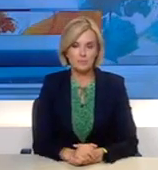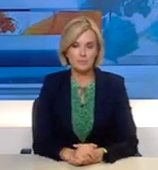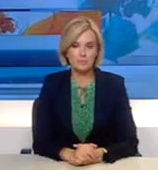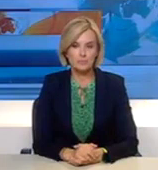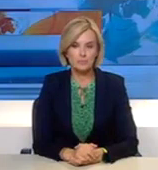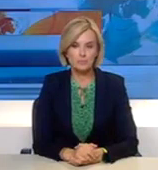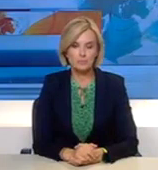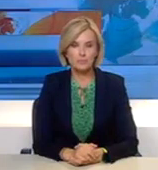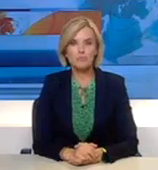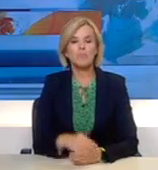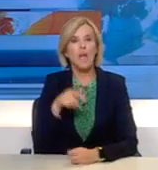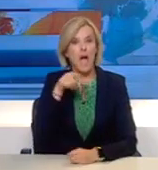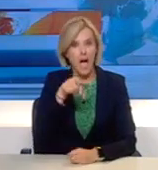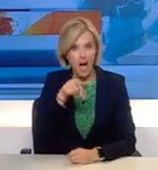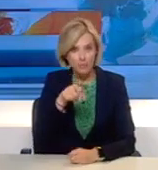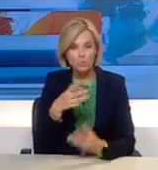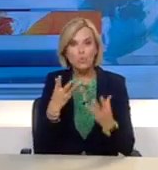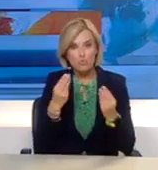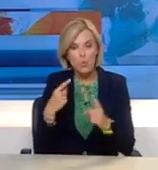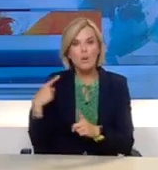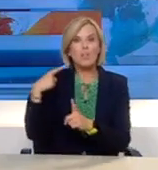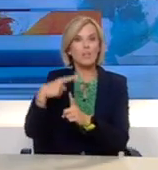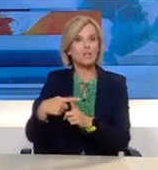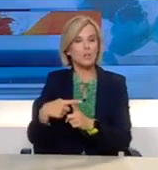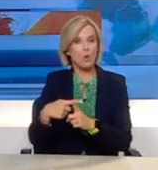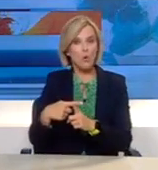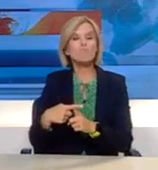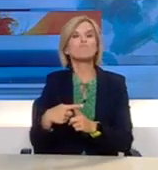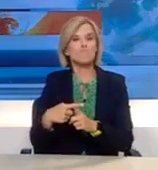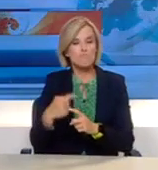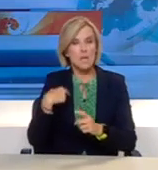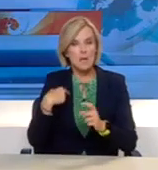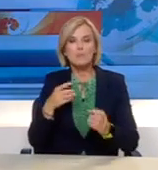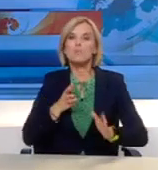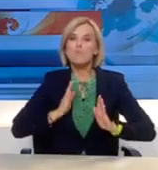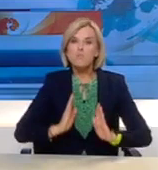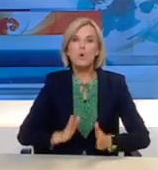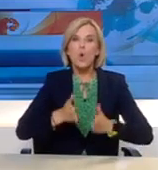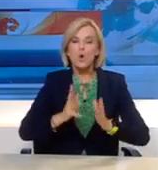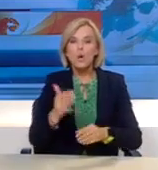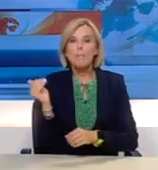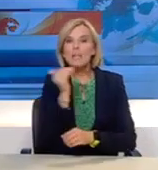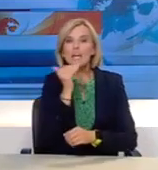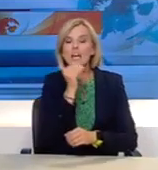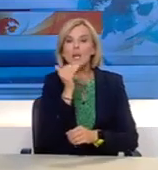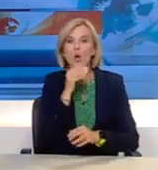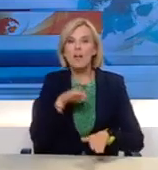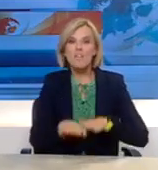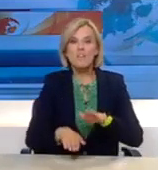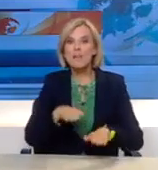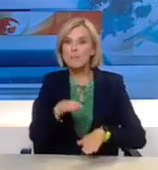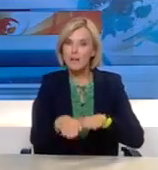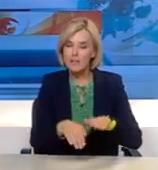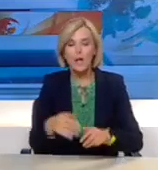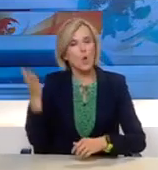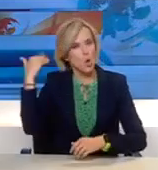Αυτό μας δίνει ακριβώς το περιθώριο και το δικαίωμα να μπορούμε να προχωρήσουμε με λίγο πιο γρήγορα βήματα. Είχαμε πει